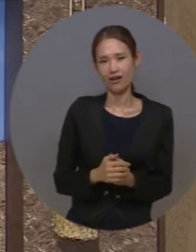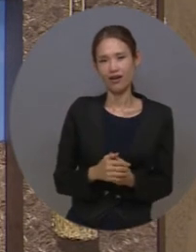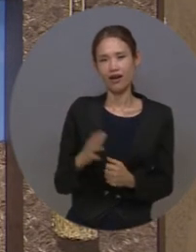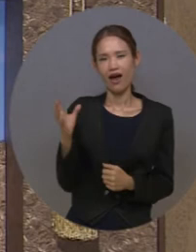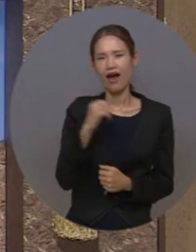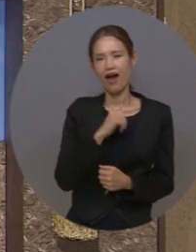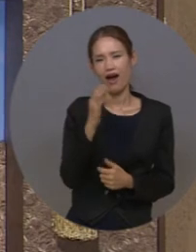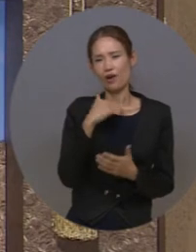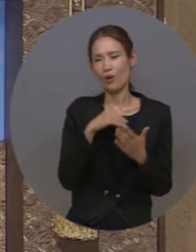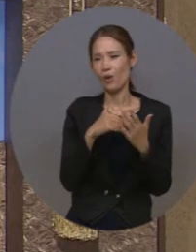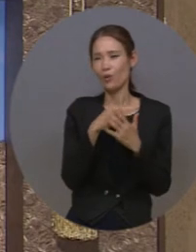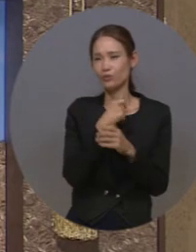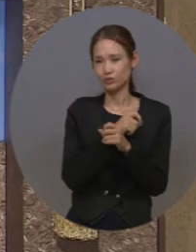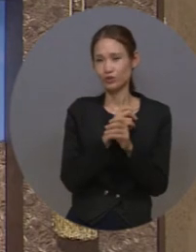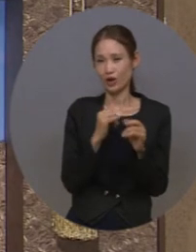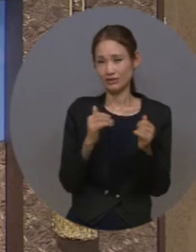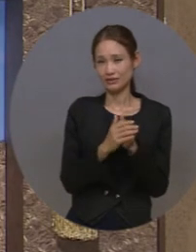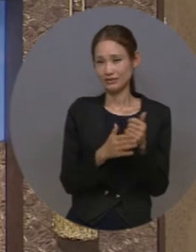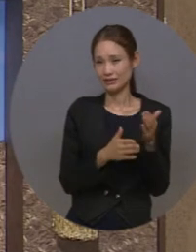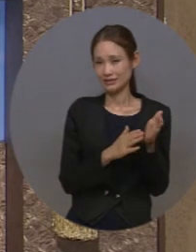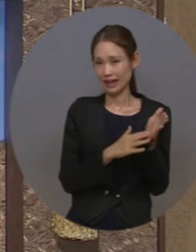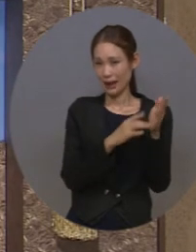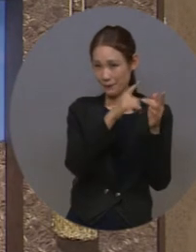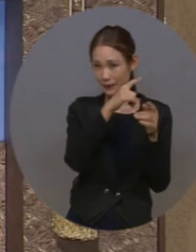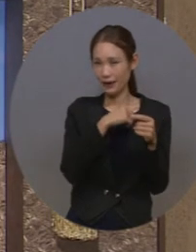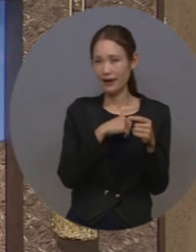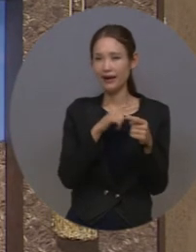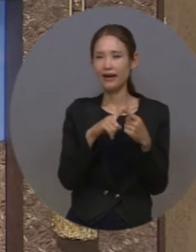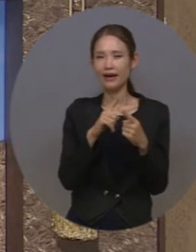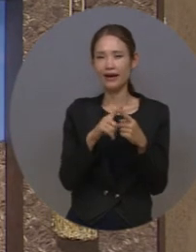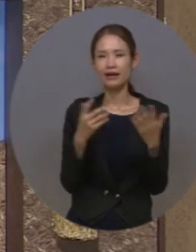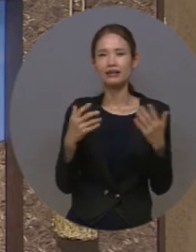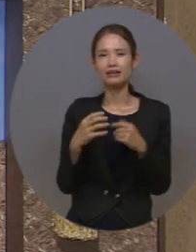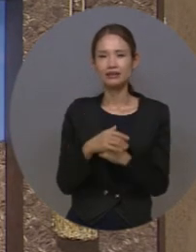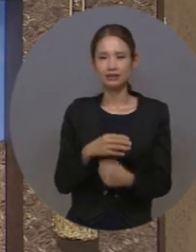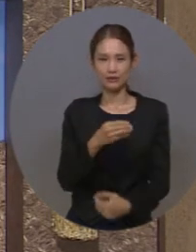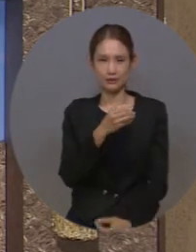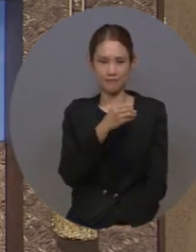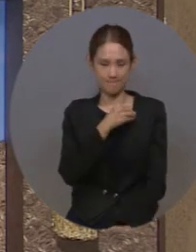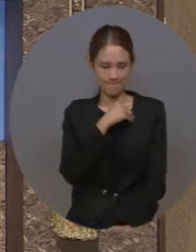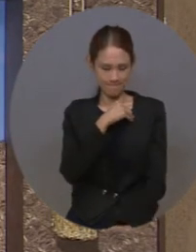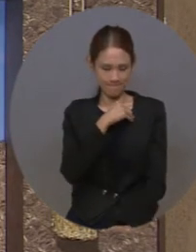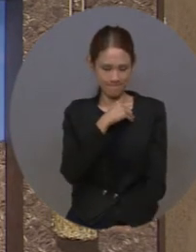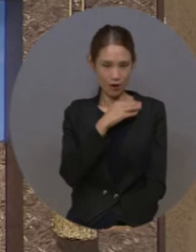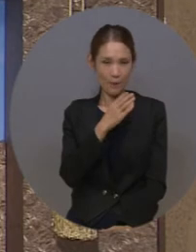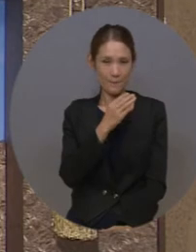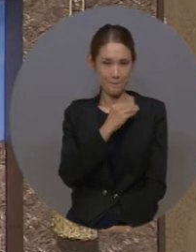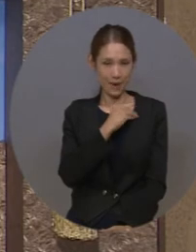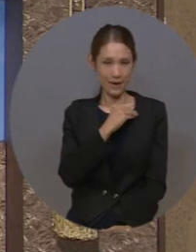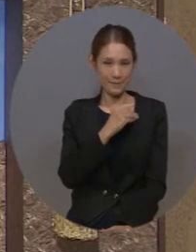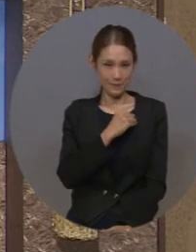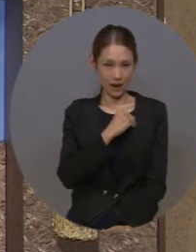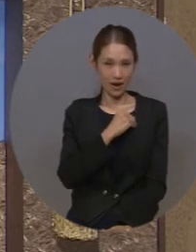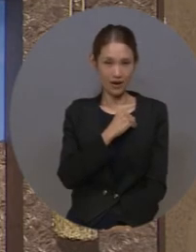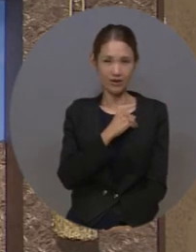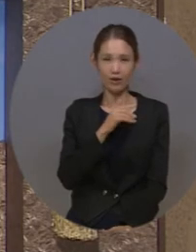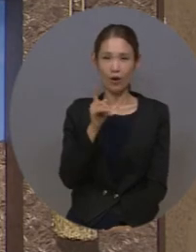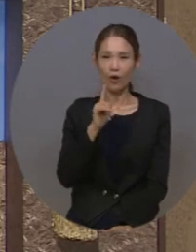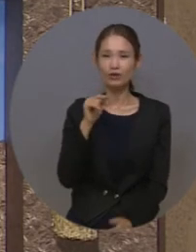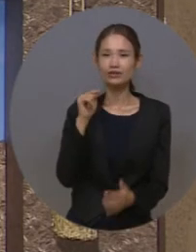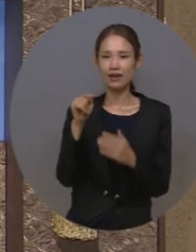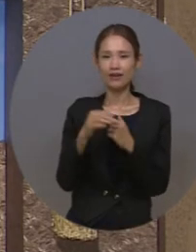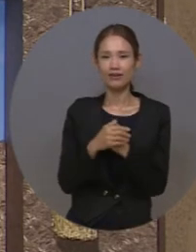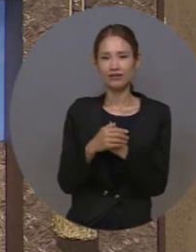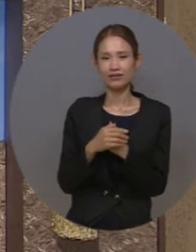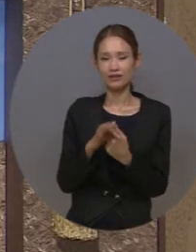공무원들이 그래도 태극기를 딱 달고 그쵸. 근무를 해보고 저도 여기 태극기를 달고 또 뭐 직장 저기 그 어디를 가고